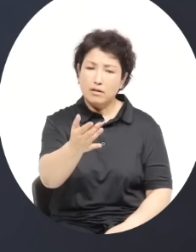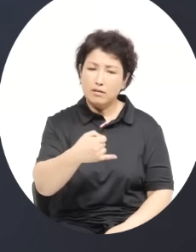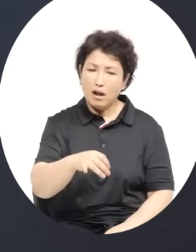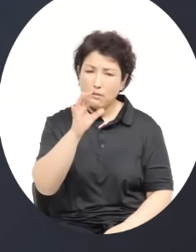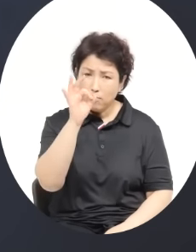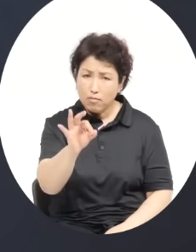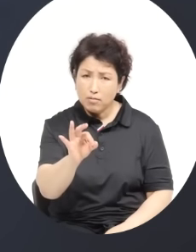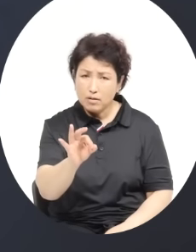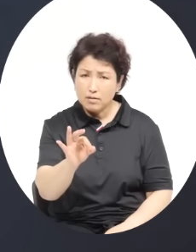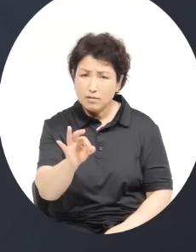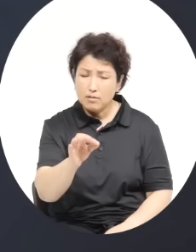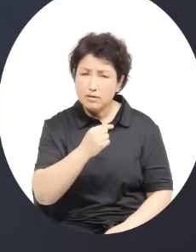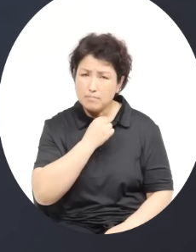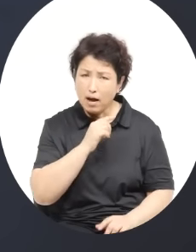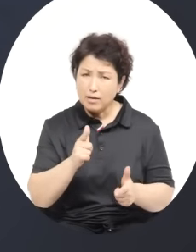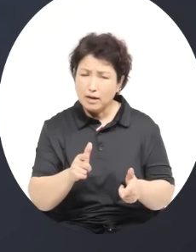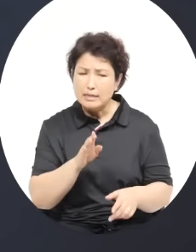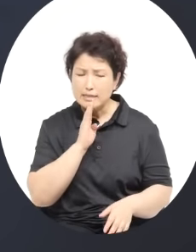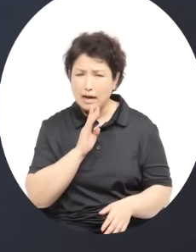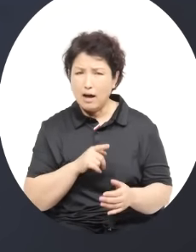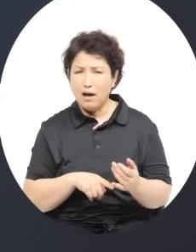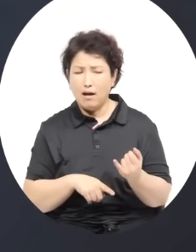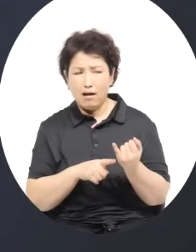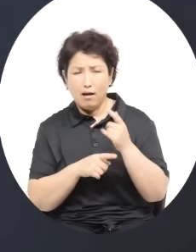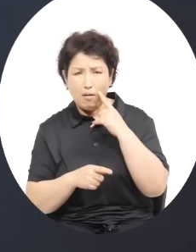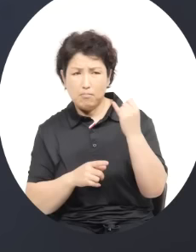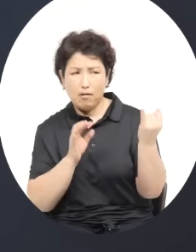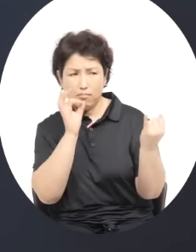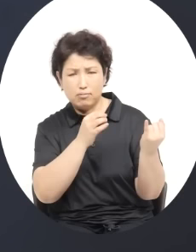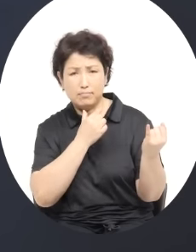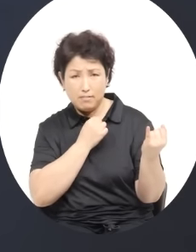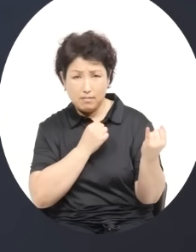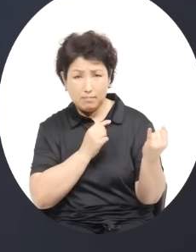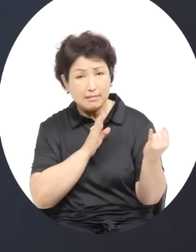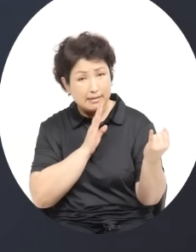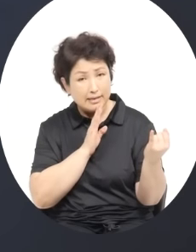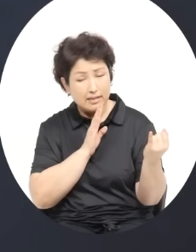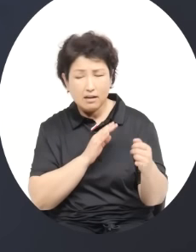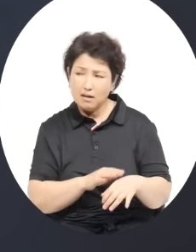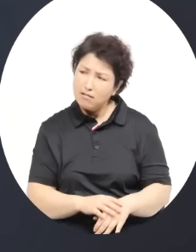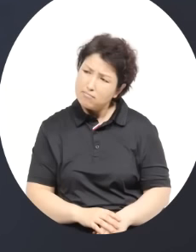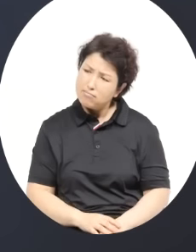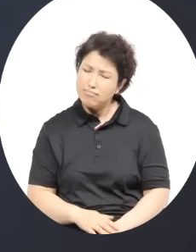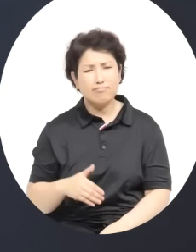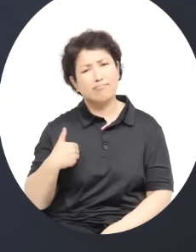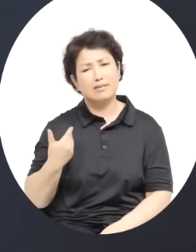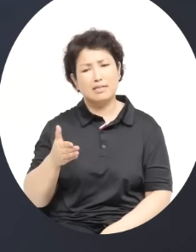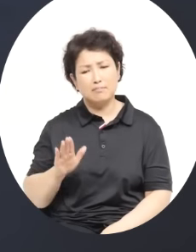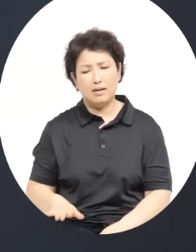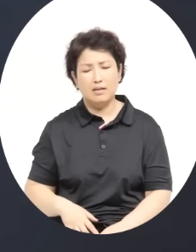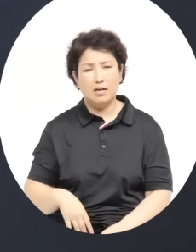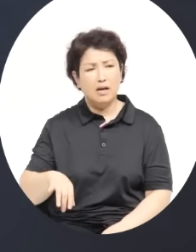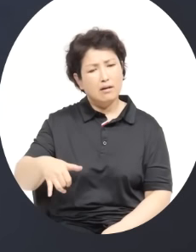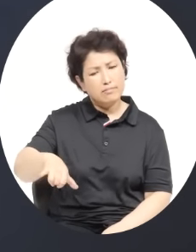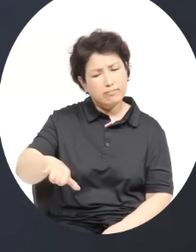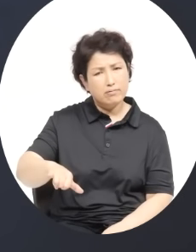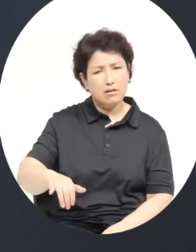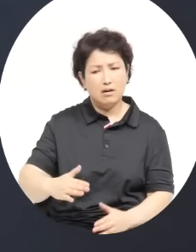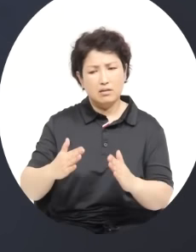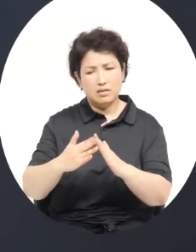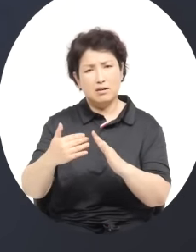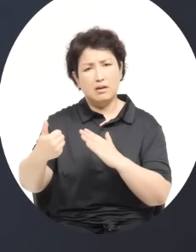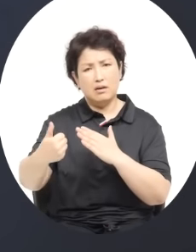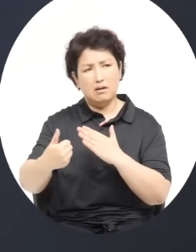보러 온지 모르잖아. 그런 것도 있을 수 있는데 하여간 저는 전화벨이